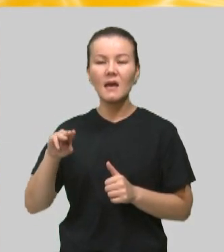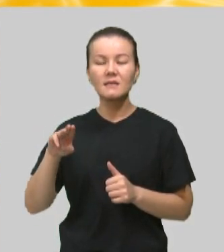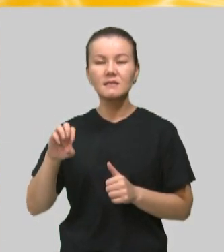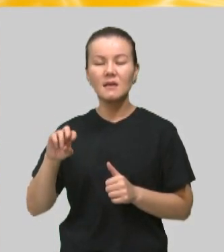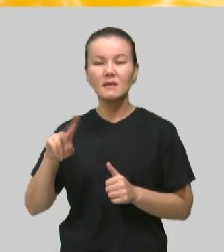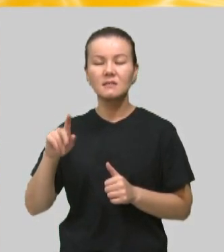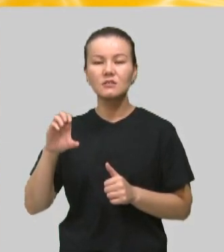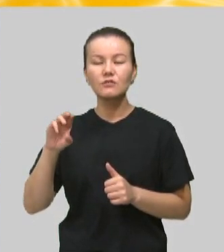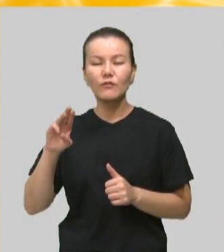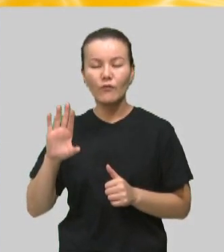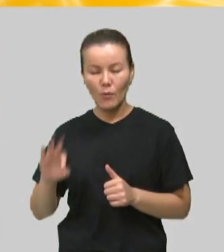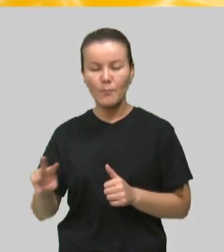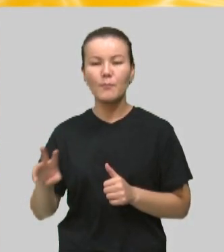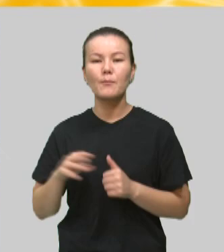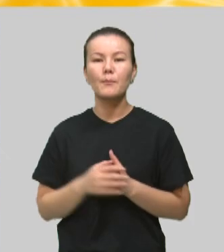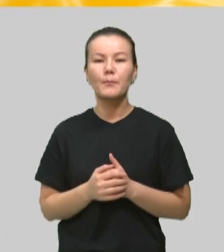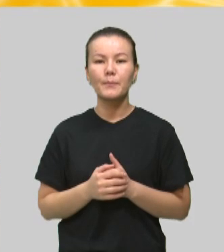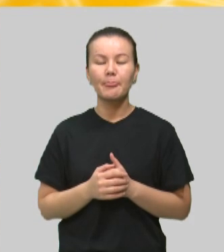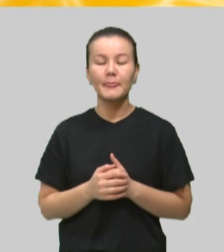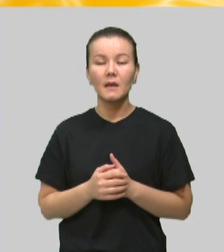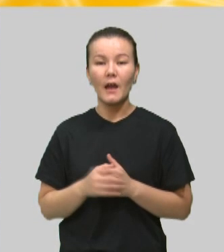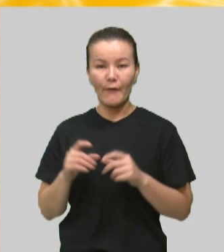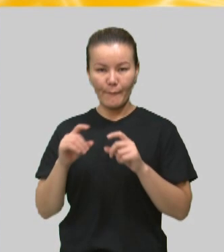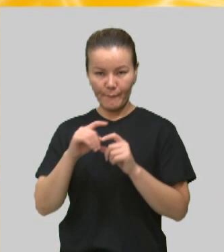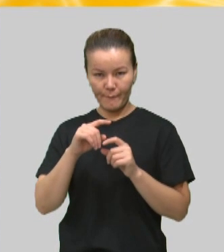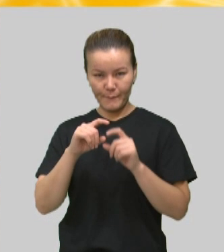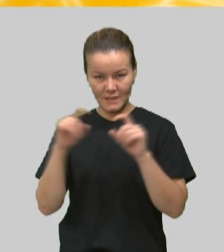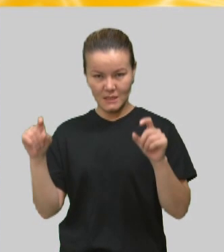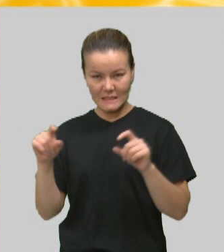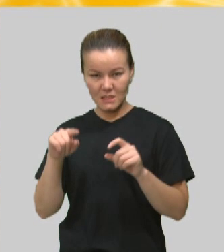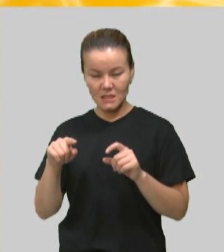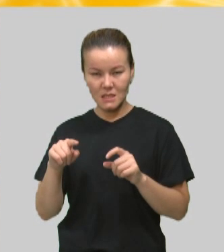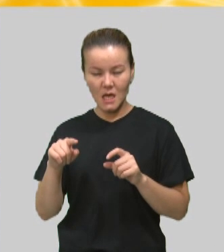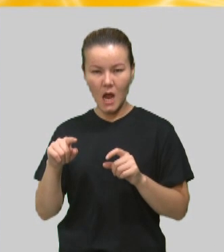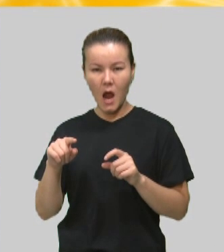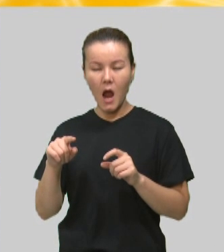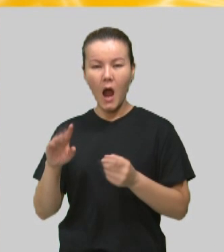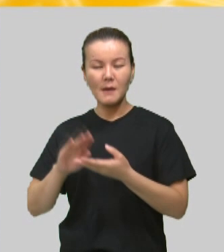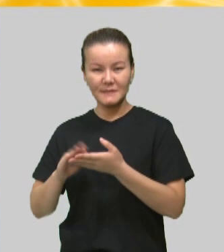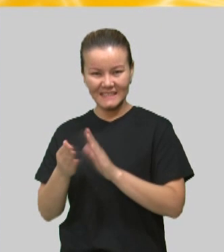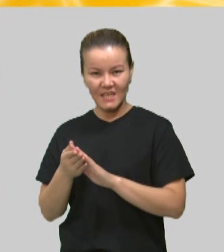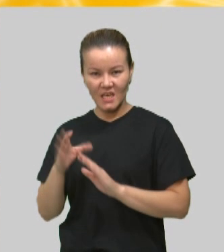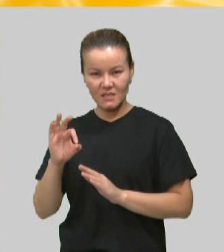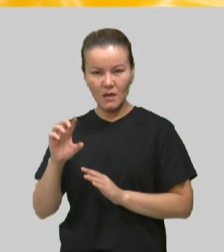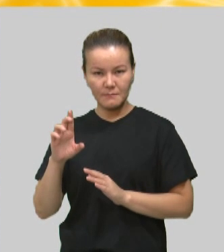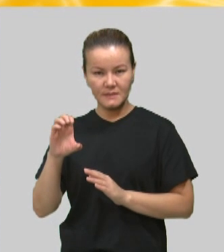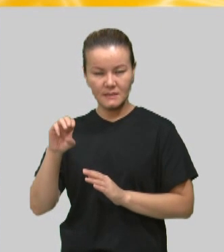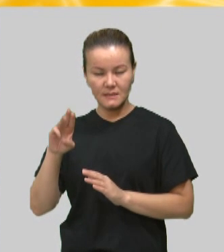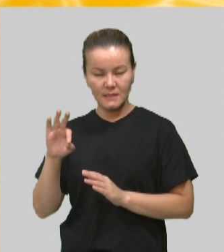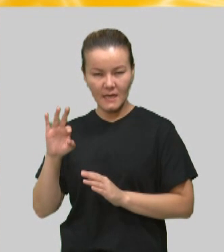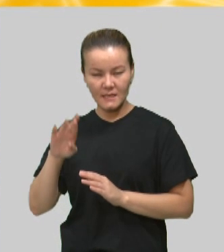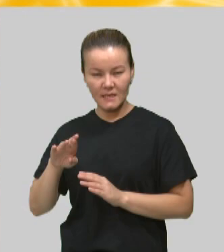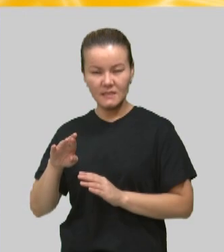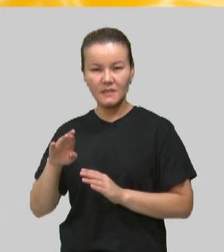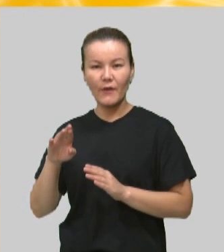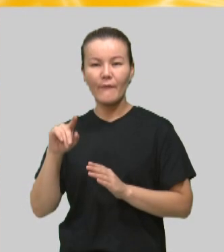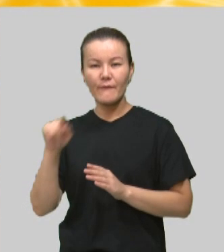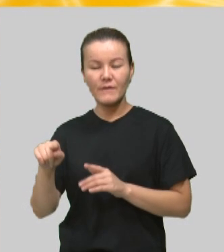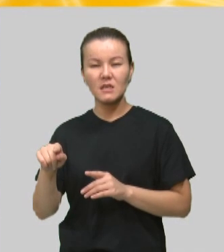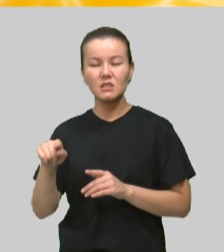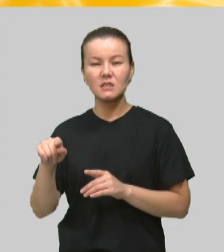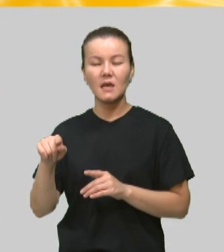обстоятельством. В предложении обстоятельства выражено